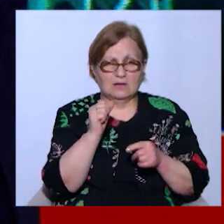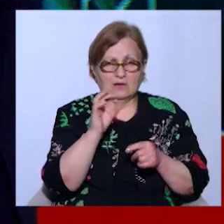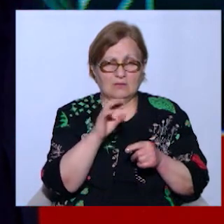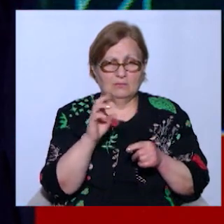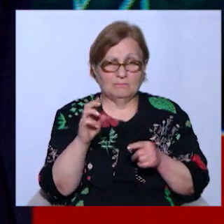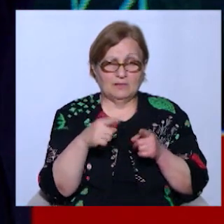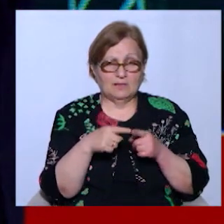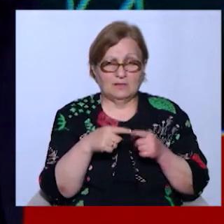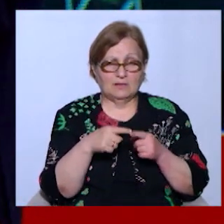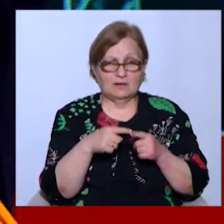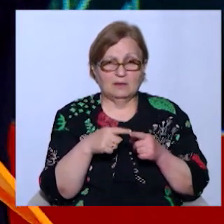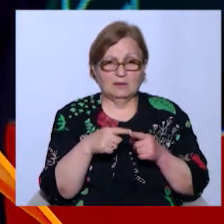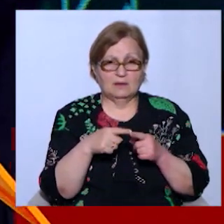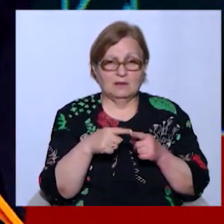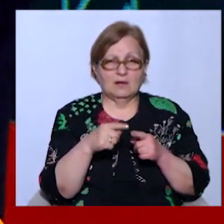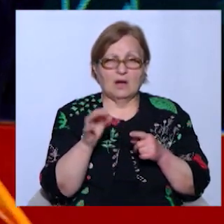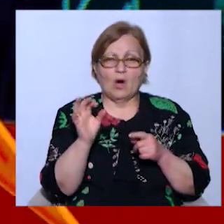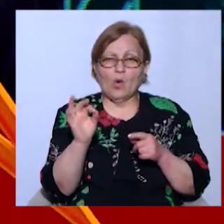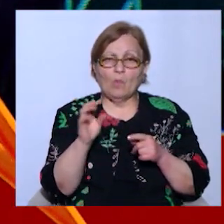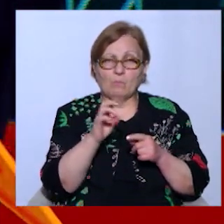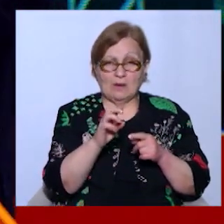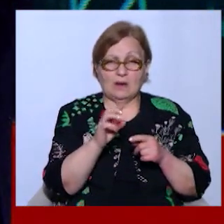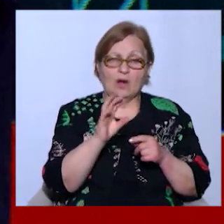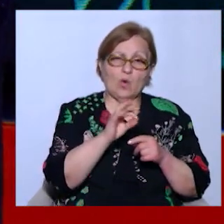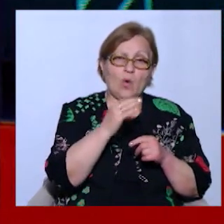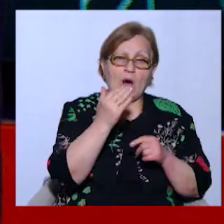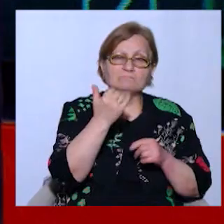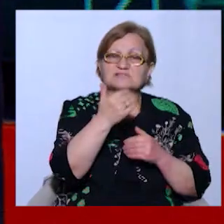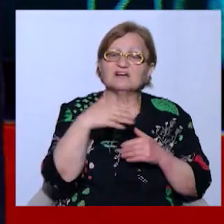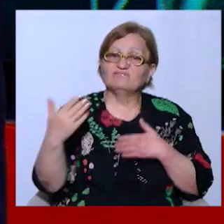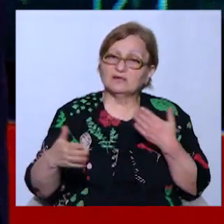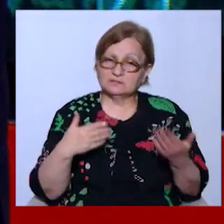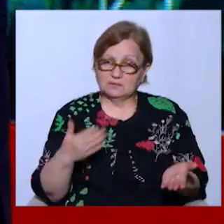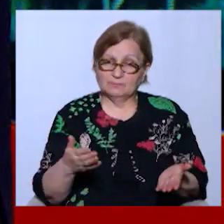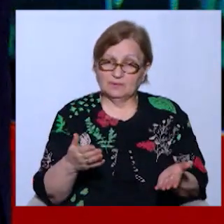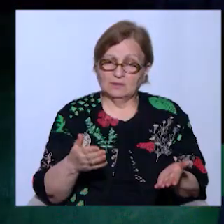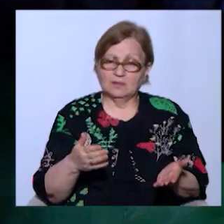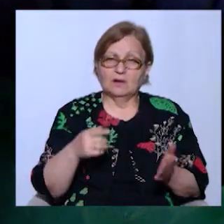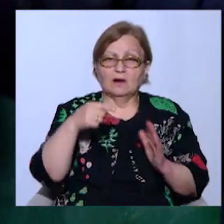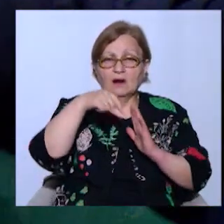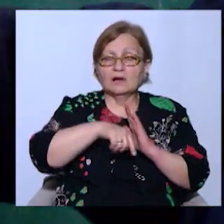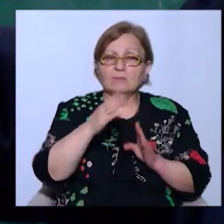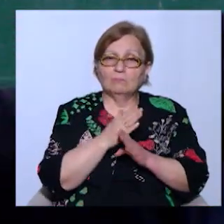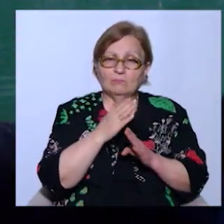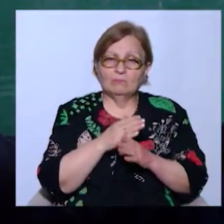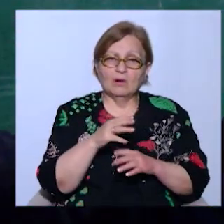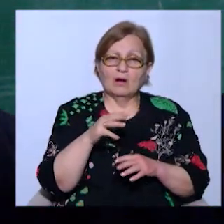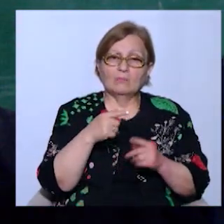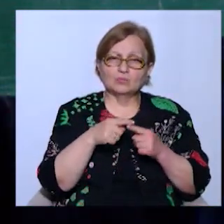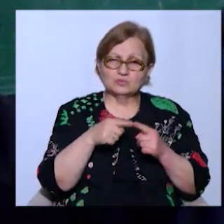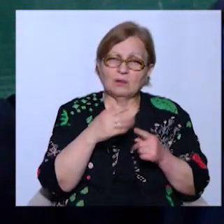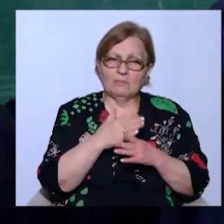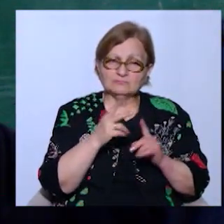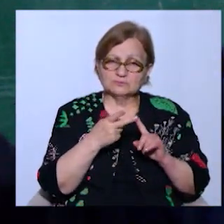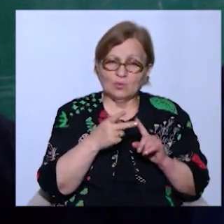კუთხის გვერდებია B, O, B და O A. და ასევე აგრეთვე მაქვს მე კუთხე M, O, B.